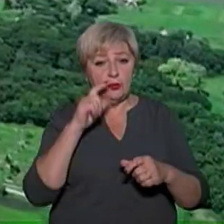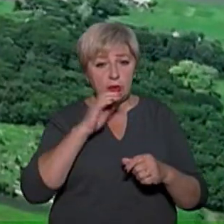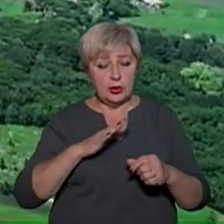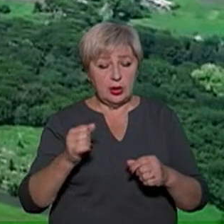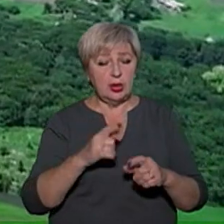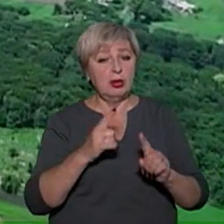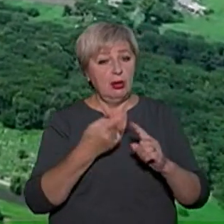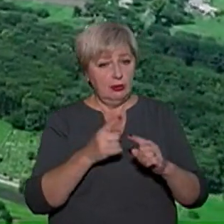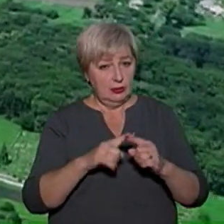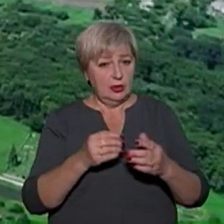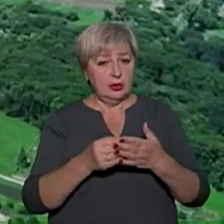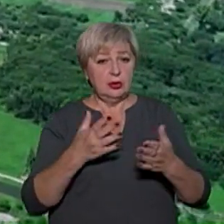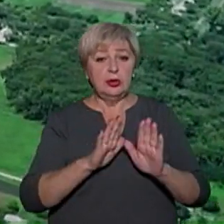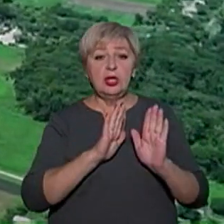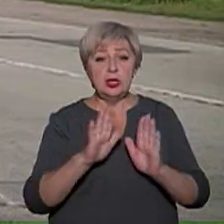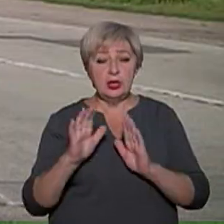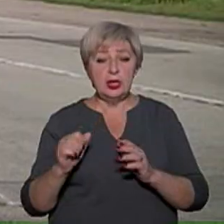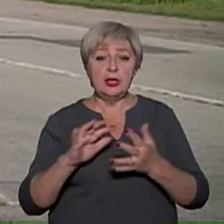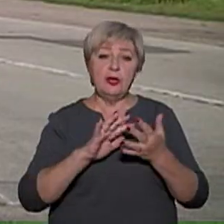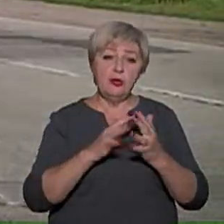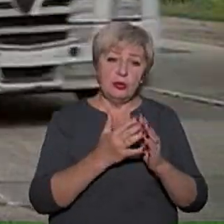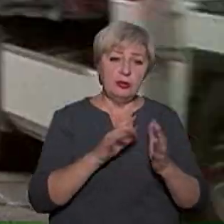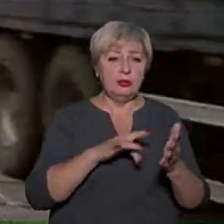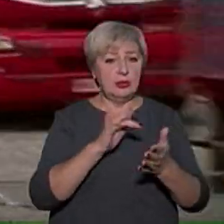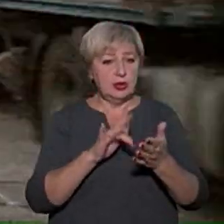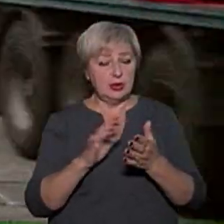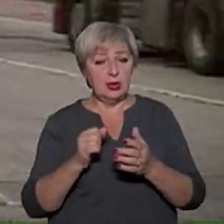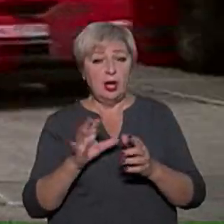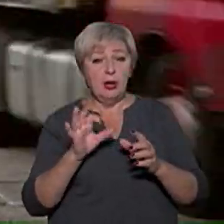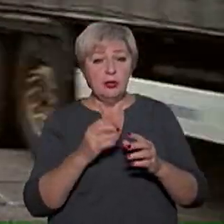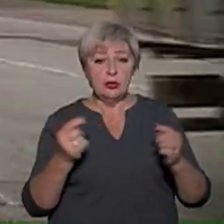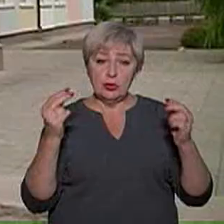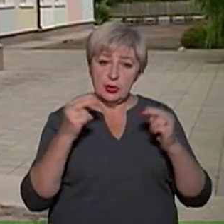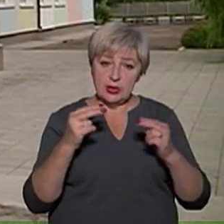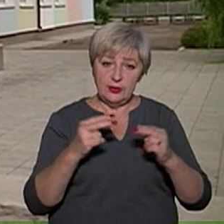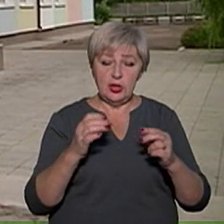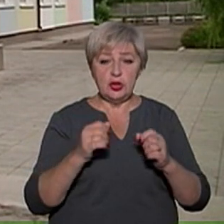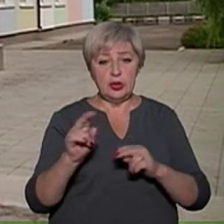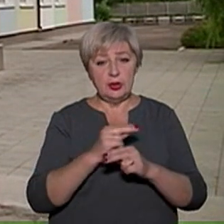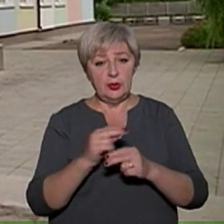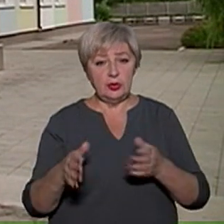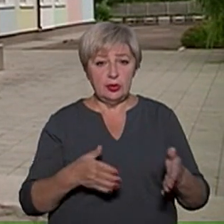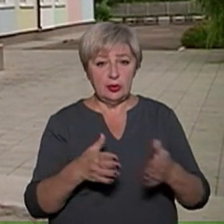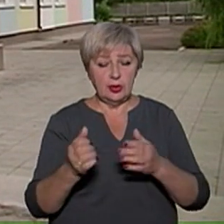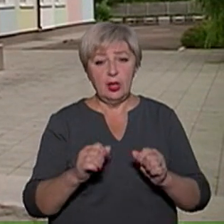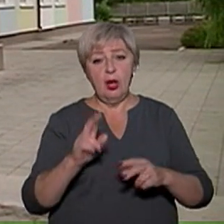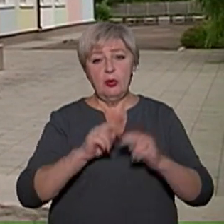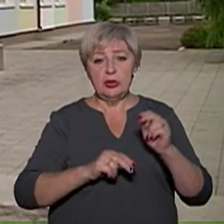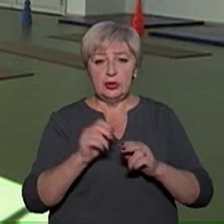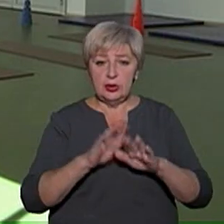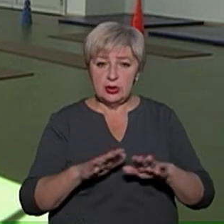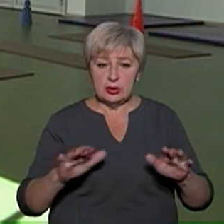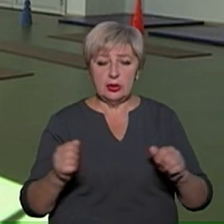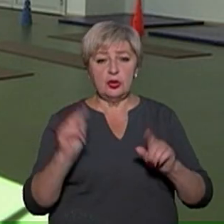в територіальних громадах, містах і селах, про що свідчать відремонтовані автомагістралі, зведені з нуля дитсадки, школи,